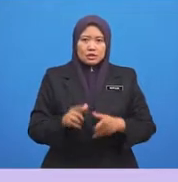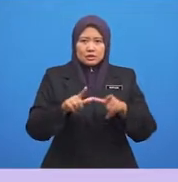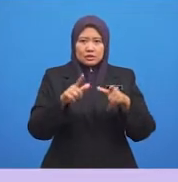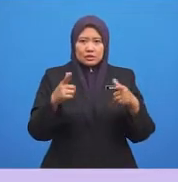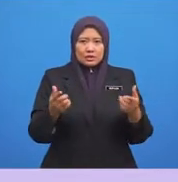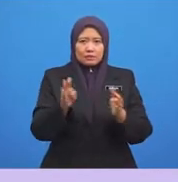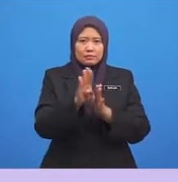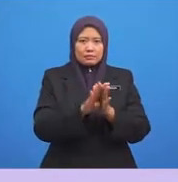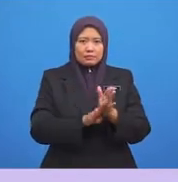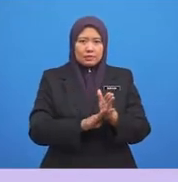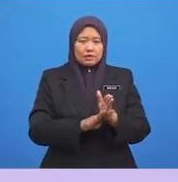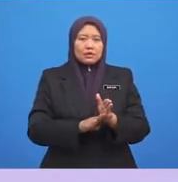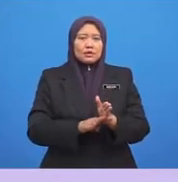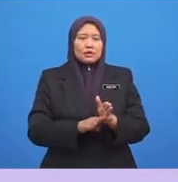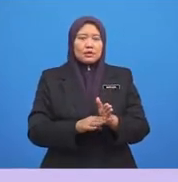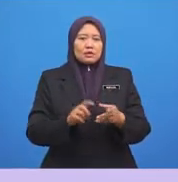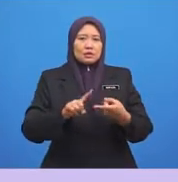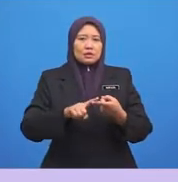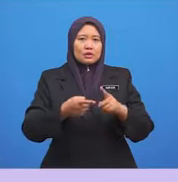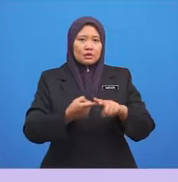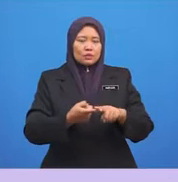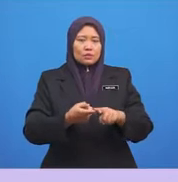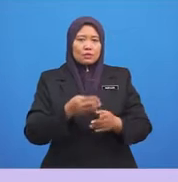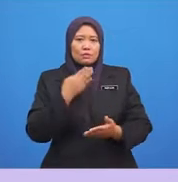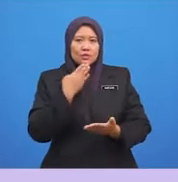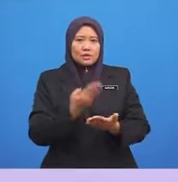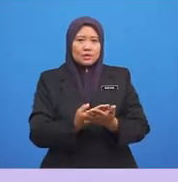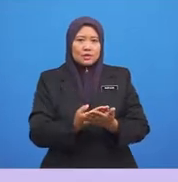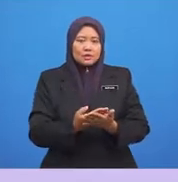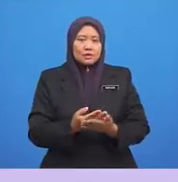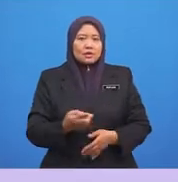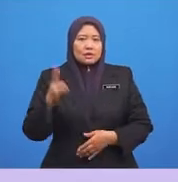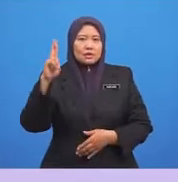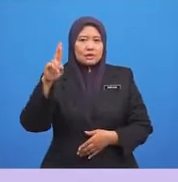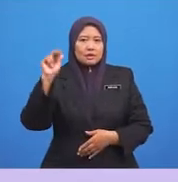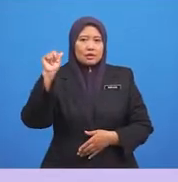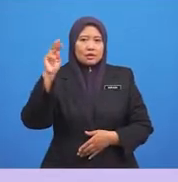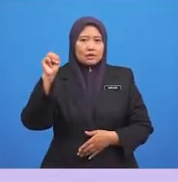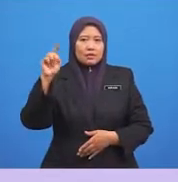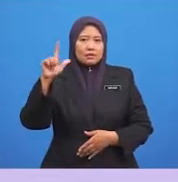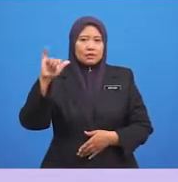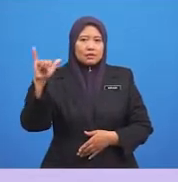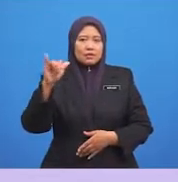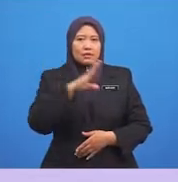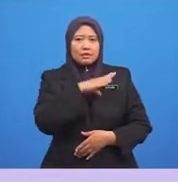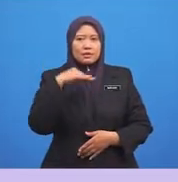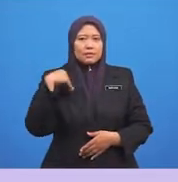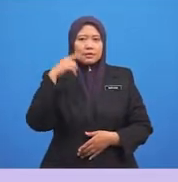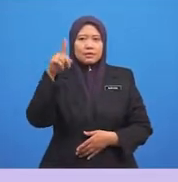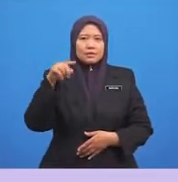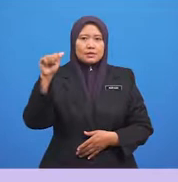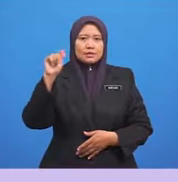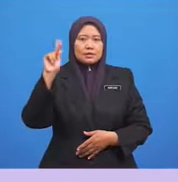berkawan baik, Ramli dan Zaki ada apa? A, bau-bau bacang.